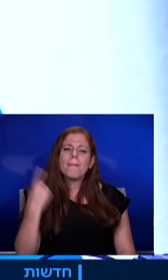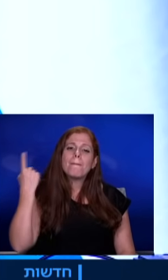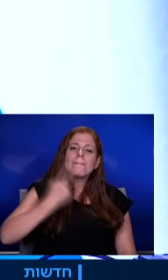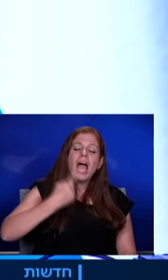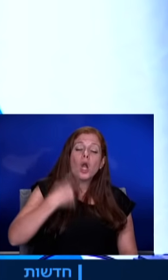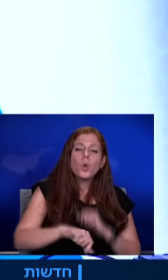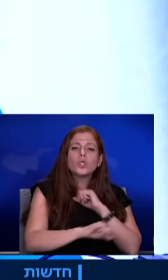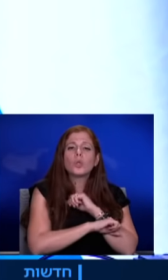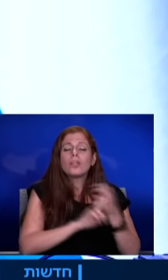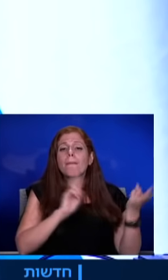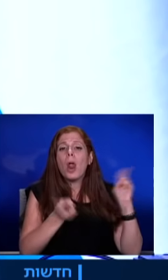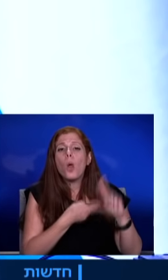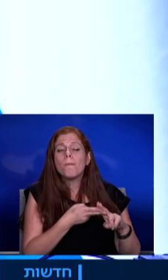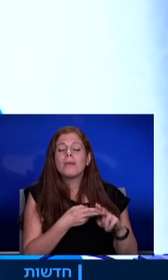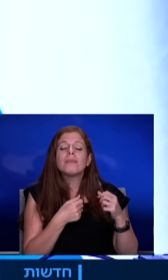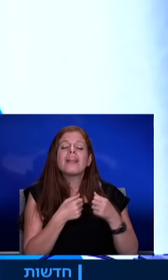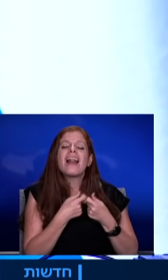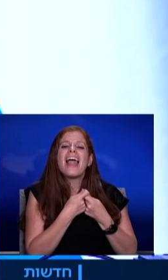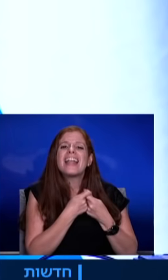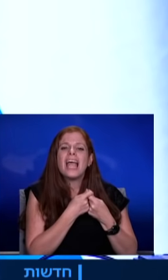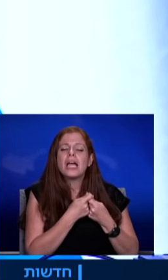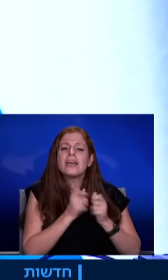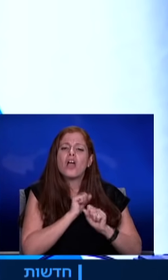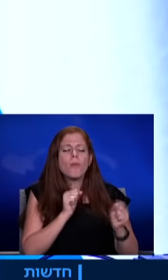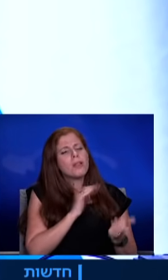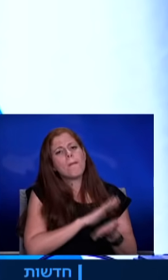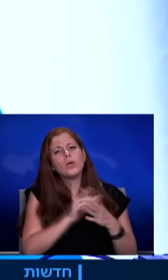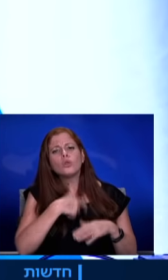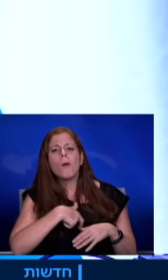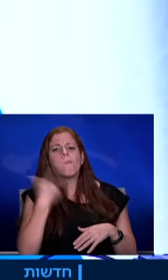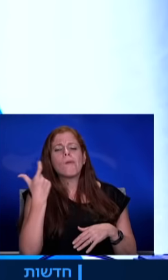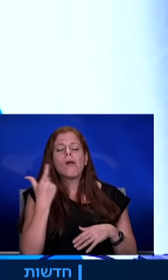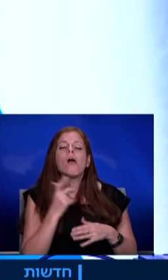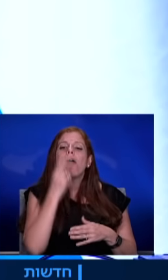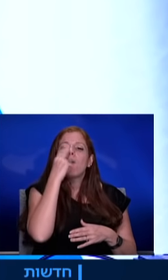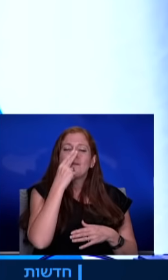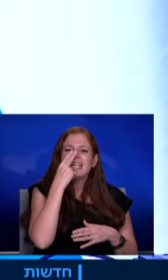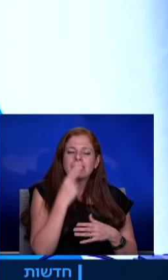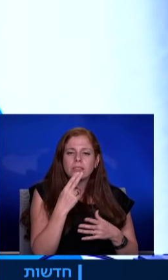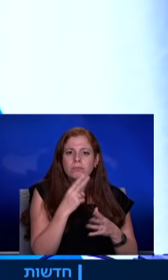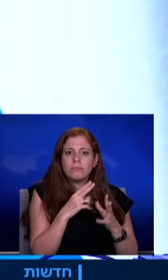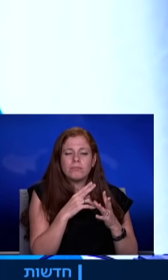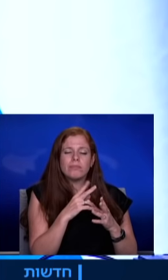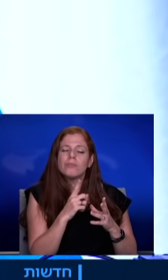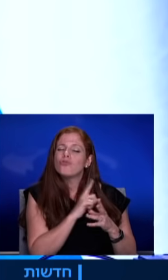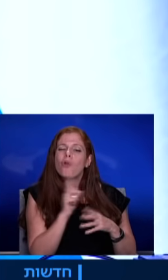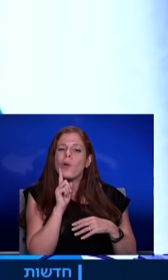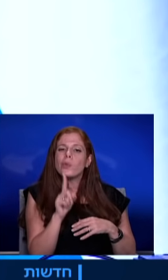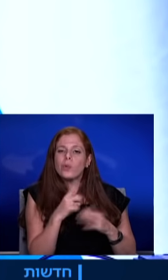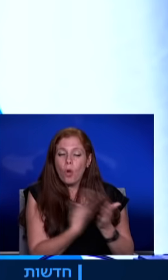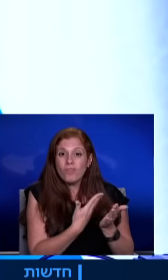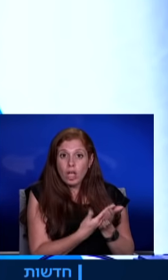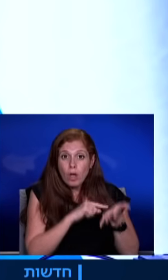הסוכנות הבינלאומית לאנרגיה אטומית. פשוט מצפצפים ומנסים להעלים את העובדה שמטרת התוכנית